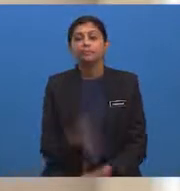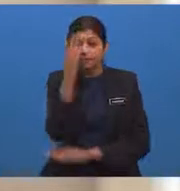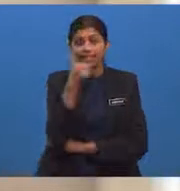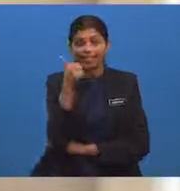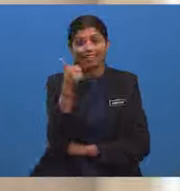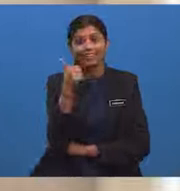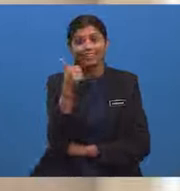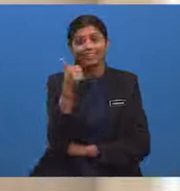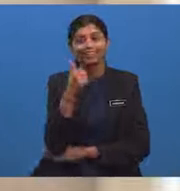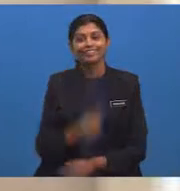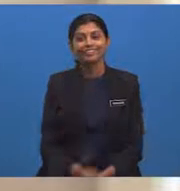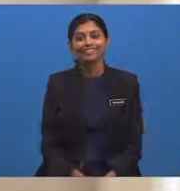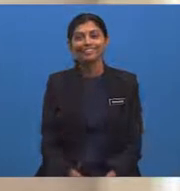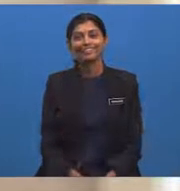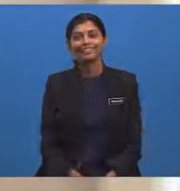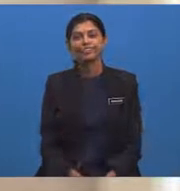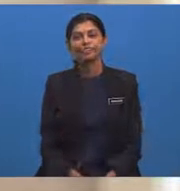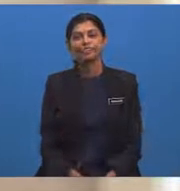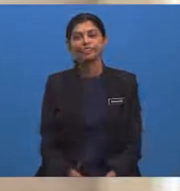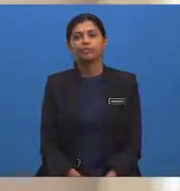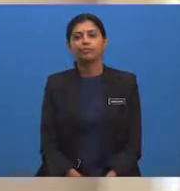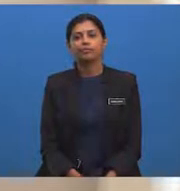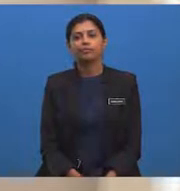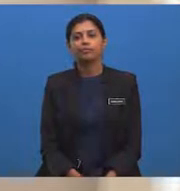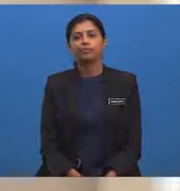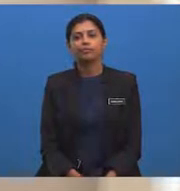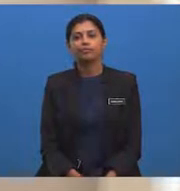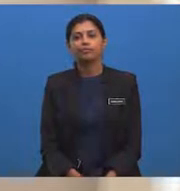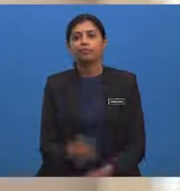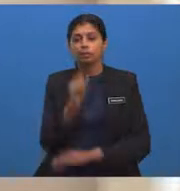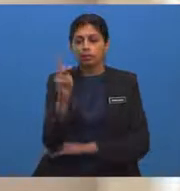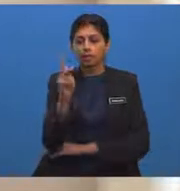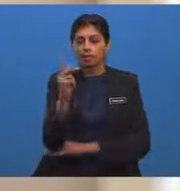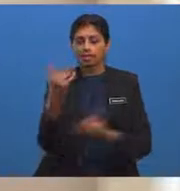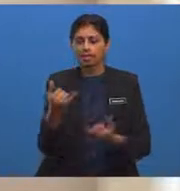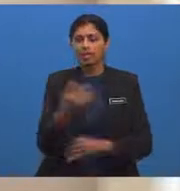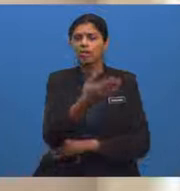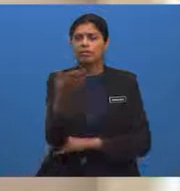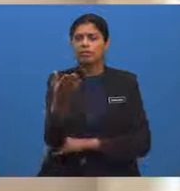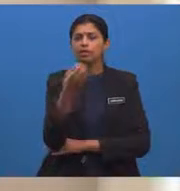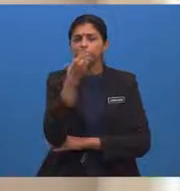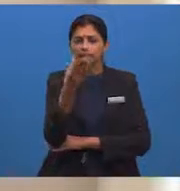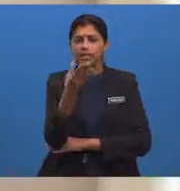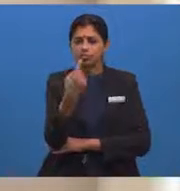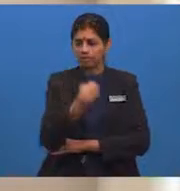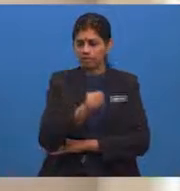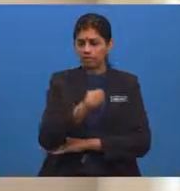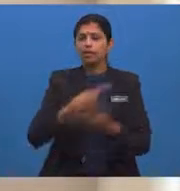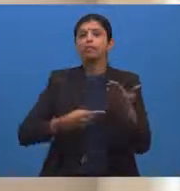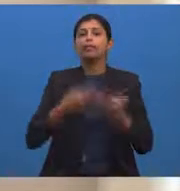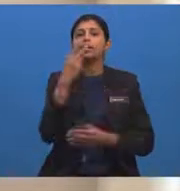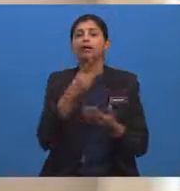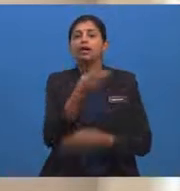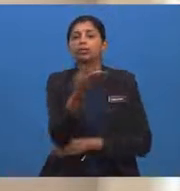Cantikkan gambar ini murid-murid? Baiklah, boleh murid-murid nyatakan kepada cikgu apa yang kamu nampak pada gambar